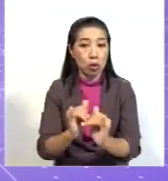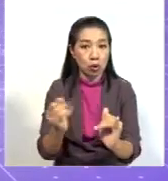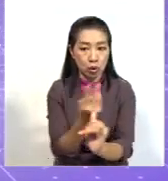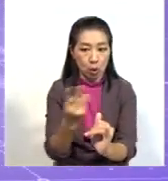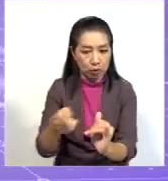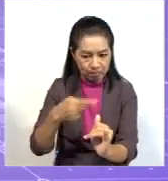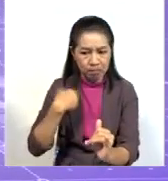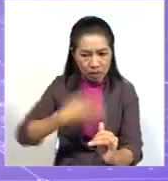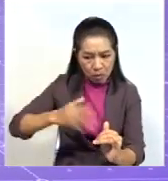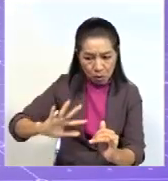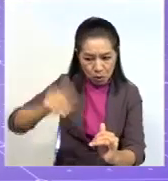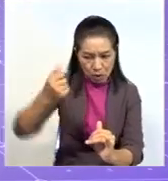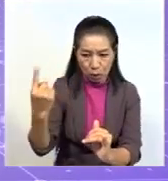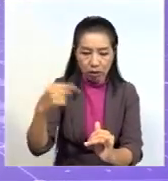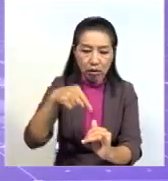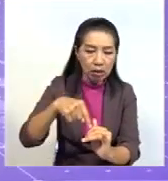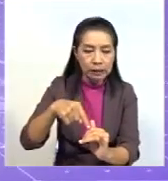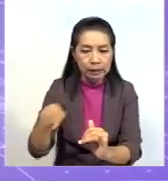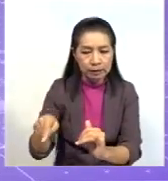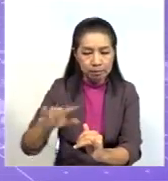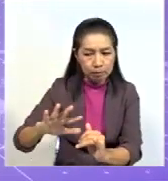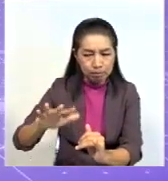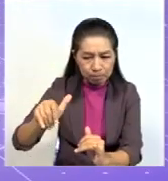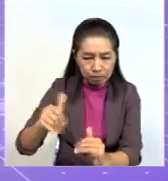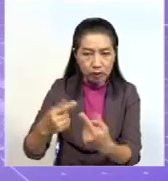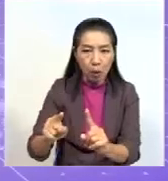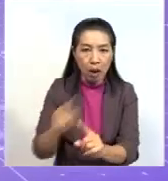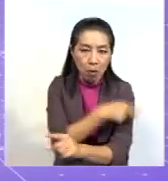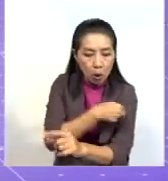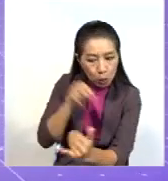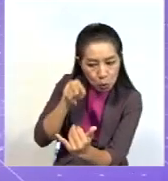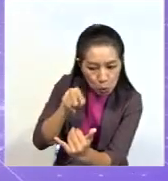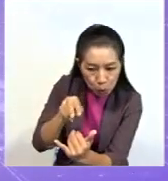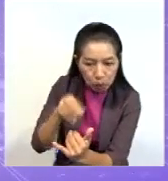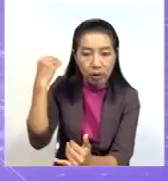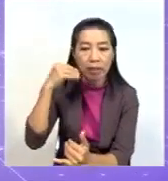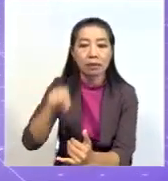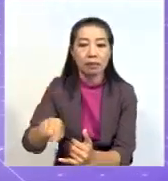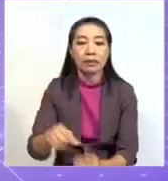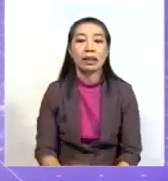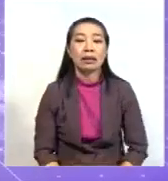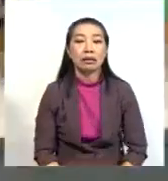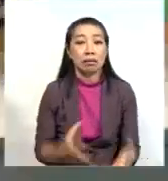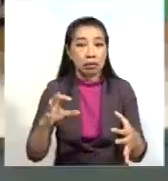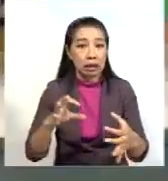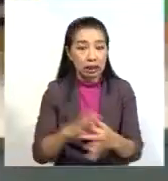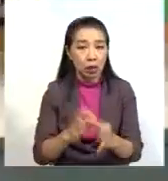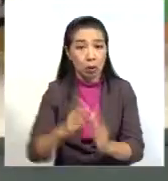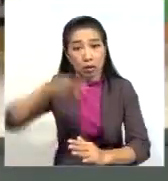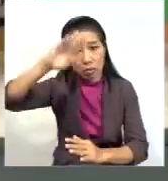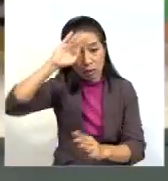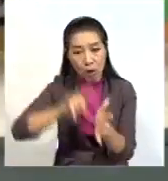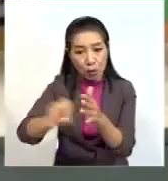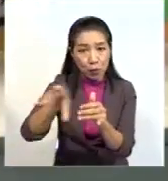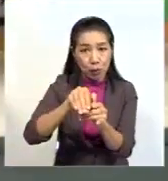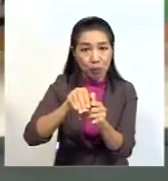ขึ้นแต่ถึงแม้ว่าอาการจะกระเตื้องขึ้นแต่ยังคงต้องดูแลกันอย่างใกล้ชิดค่ะซึ่งเรื่องของการรักษาผู้ป่วยนะ